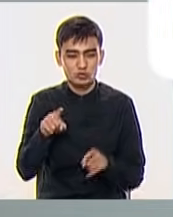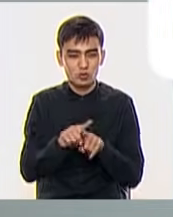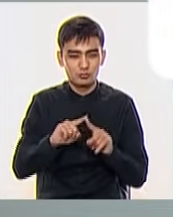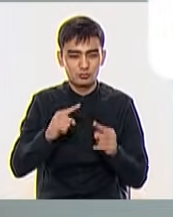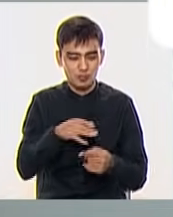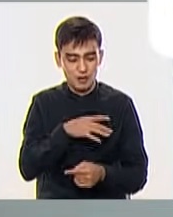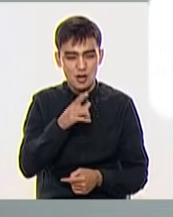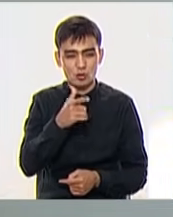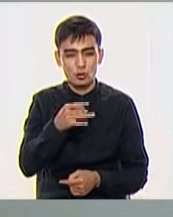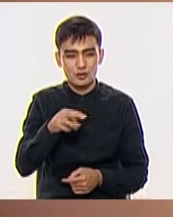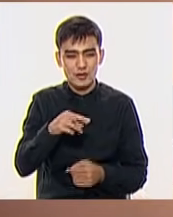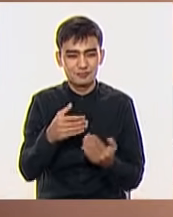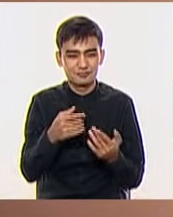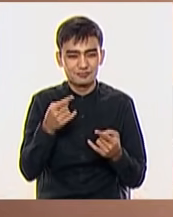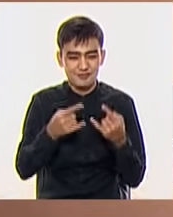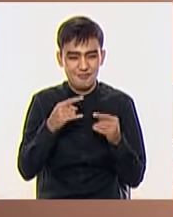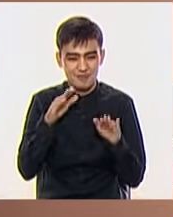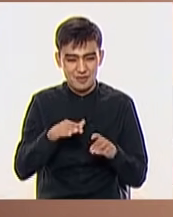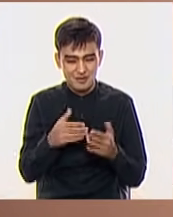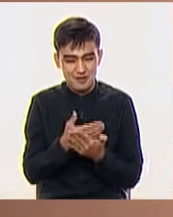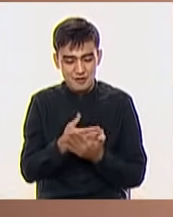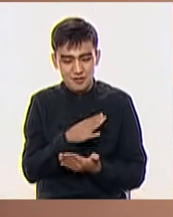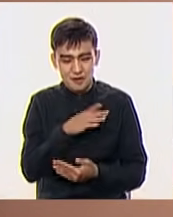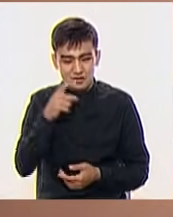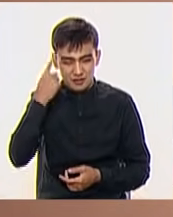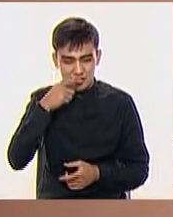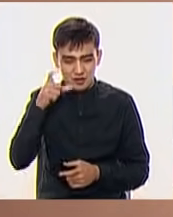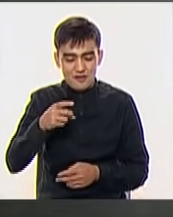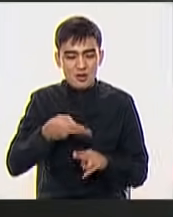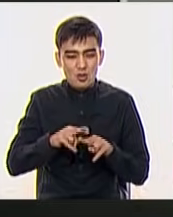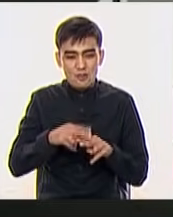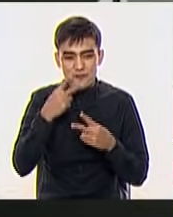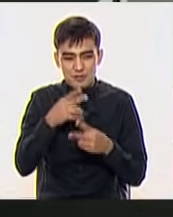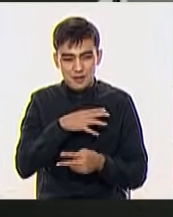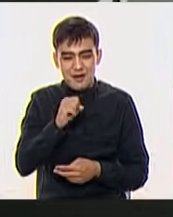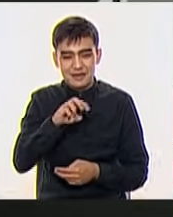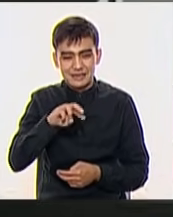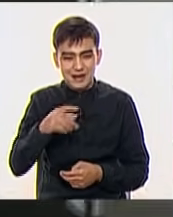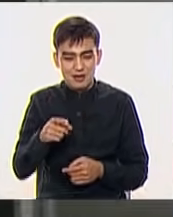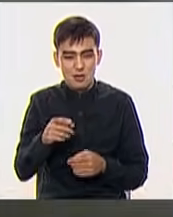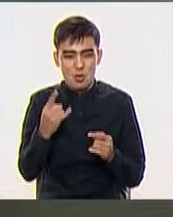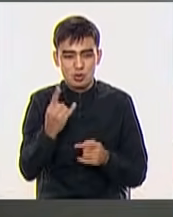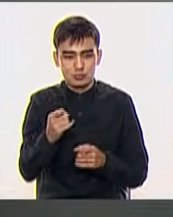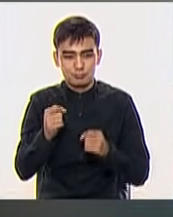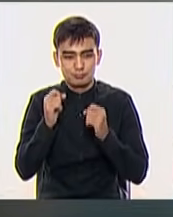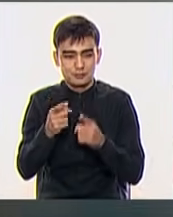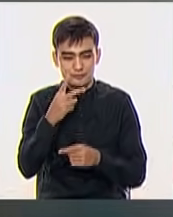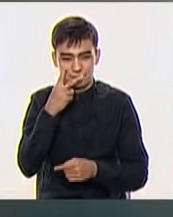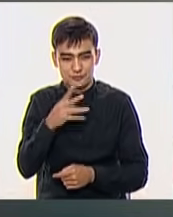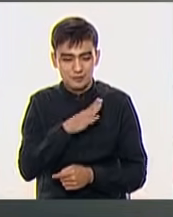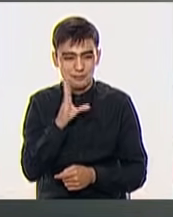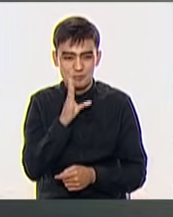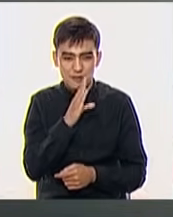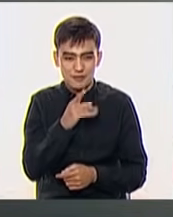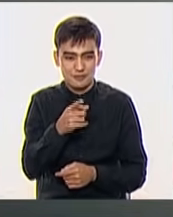задержан. Грузинские телеканалы распространили информацию от очевидцев, которые якобы видели, как Асель выкинули из окна. Мать просит